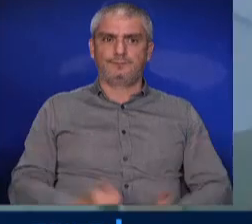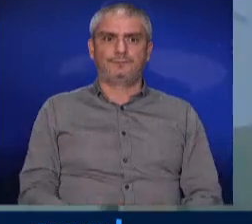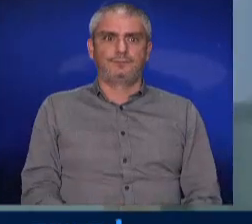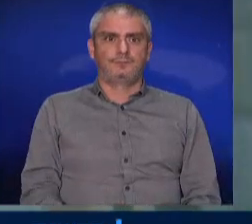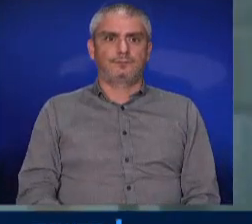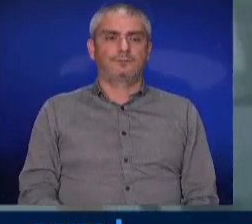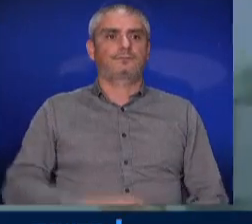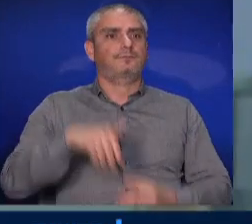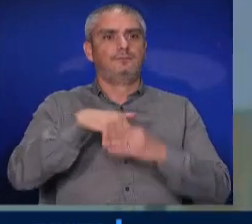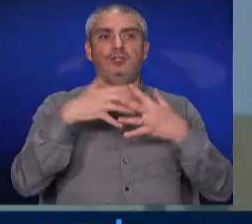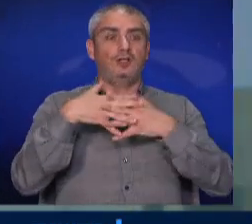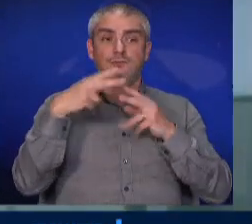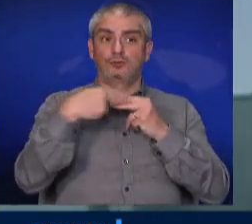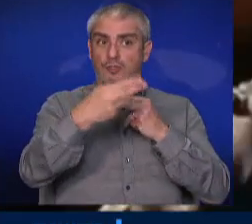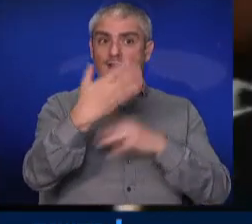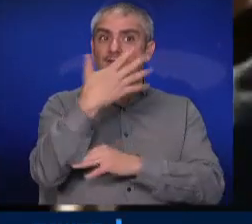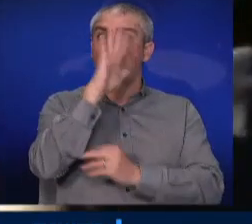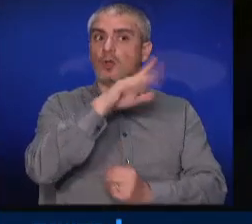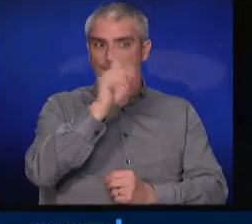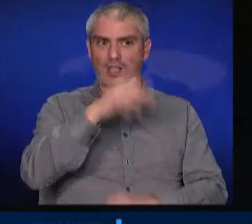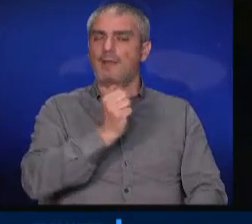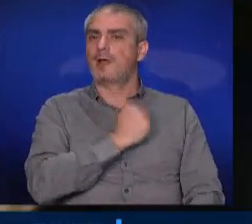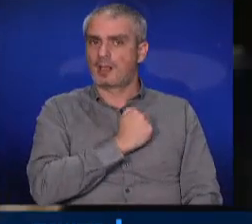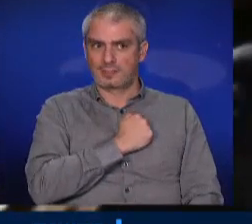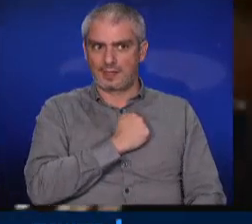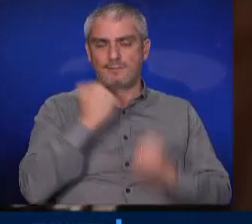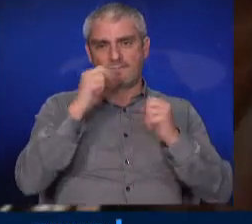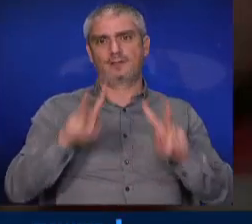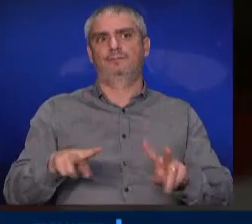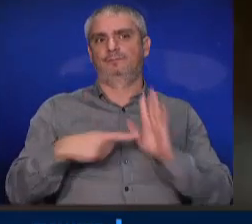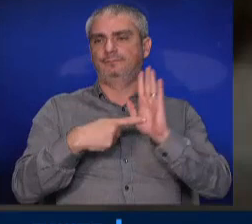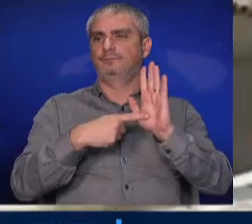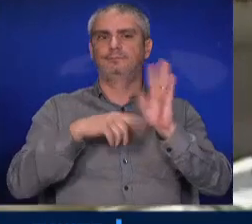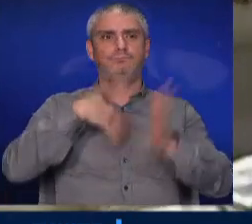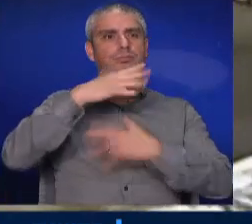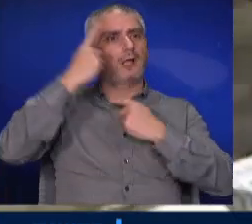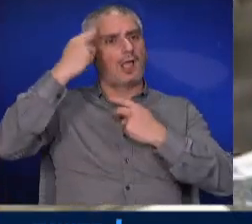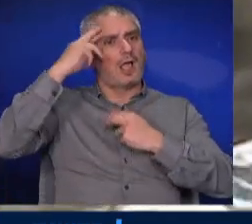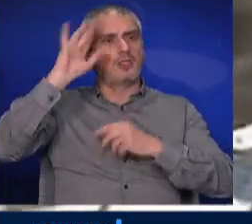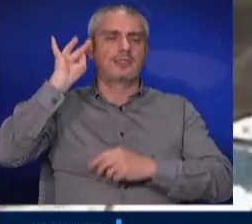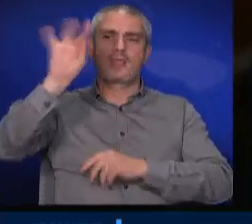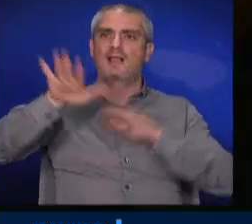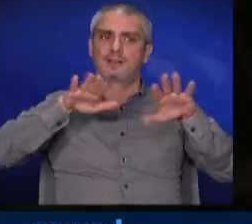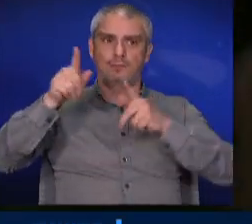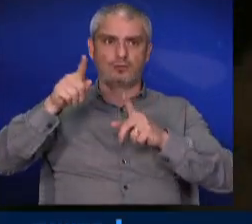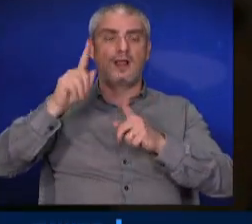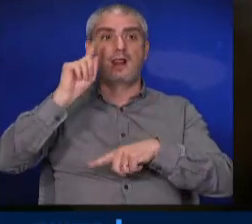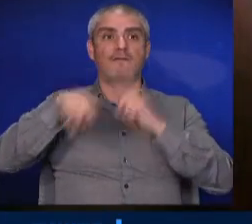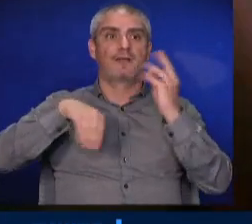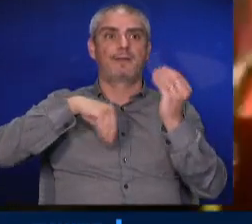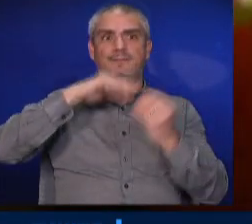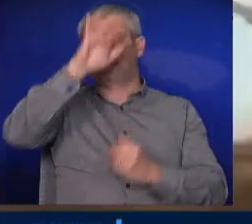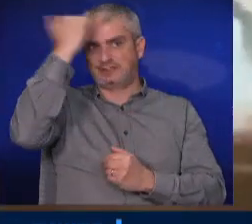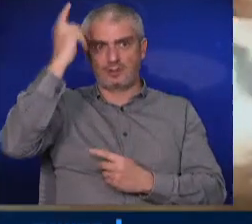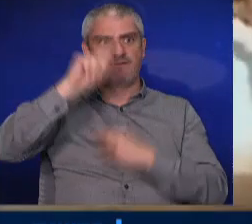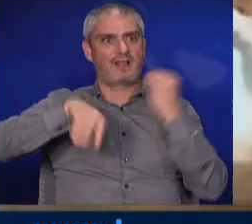כמו בארצות הברית השכנה ובמדינות אירופה, גם בקנדה המפגינים הציגו בליל של רעיונות אנטי-ממשלתיים, קיצוניים